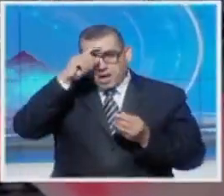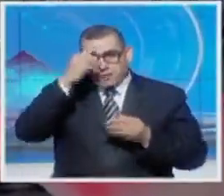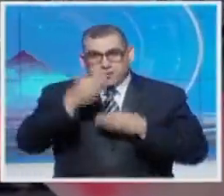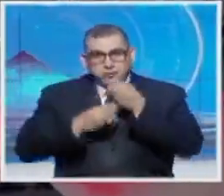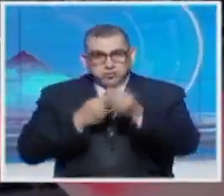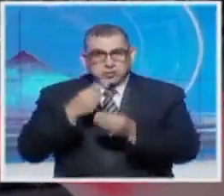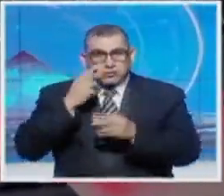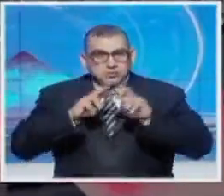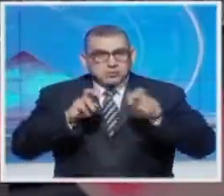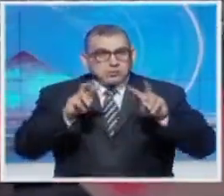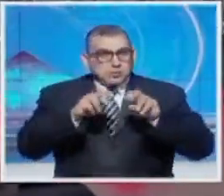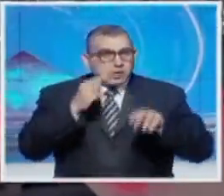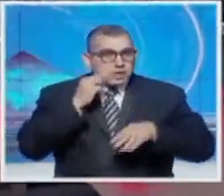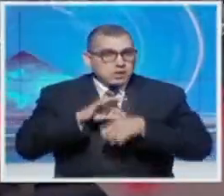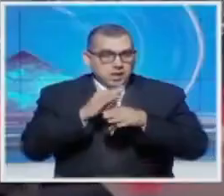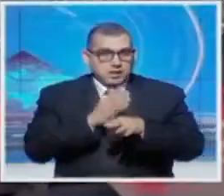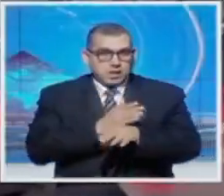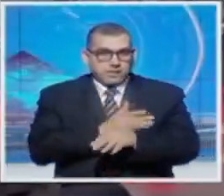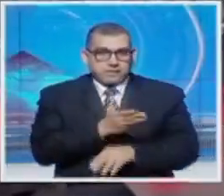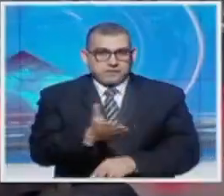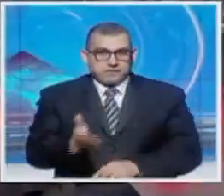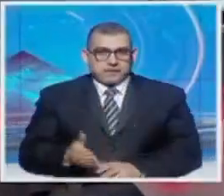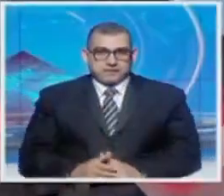في تنسيق العمليات الإنسانية.